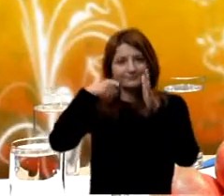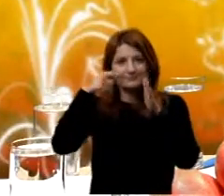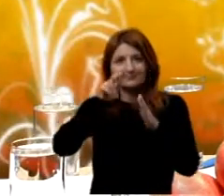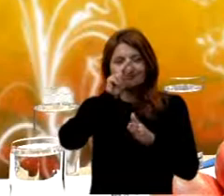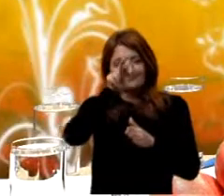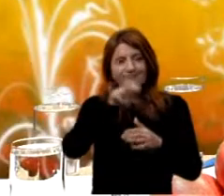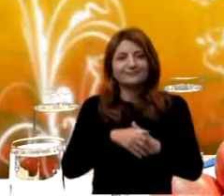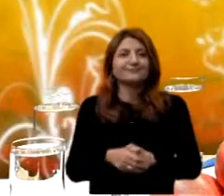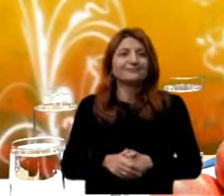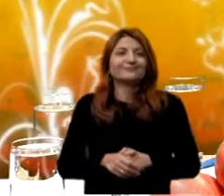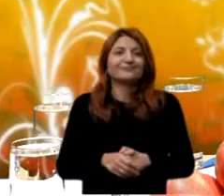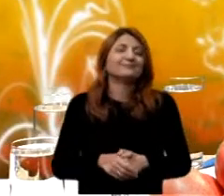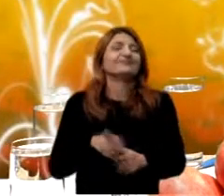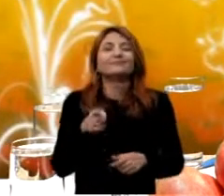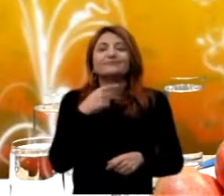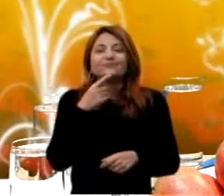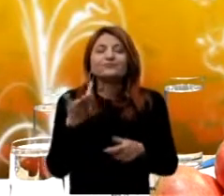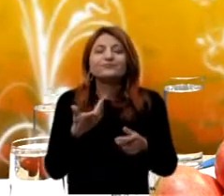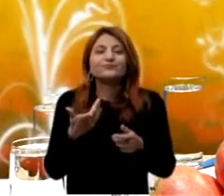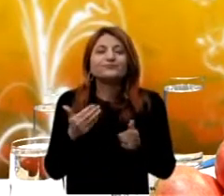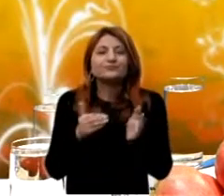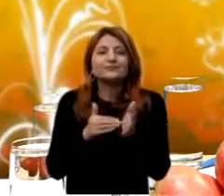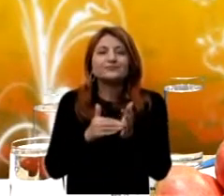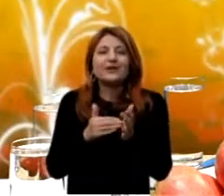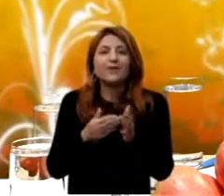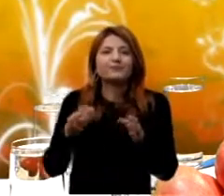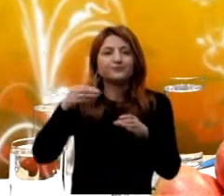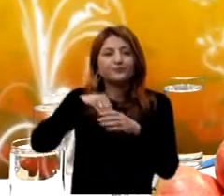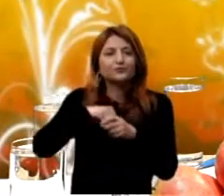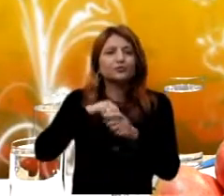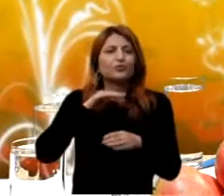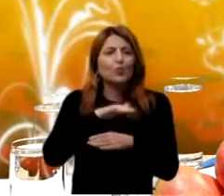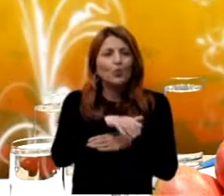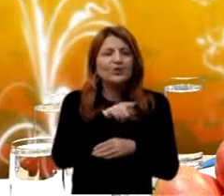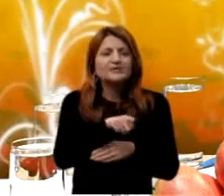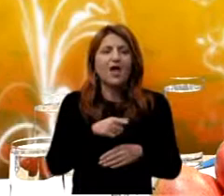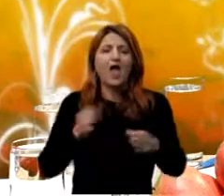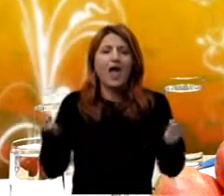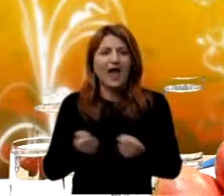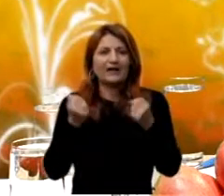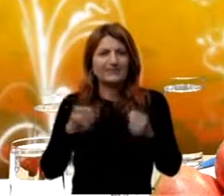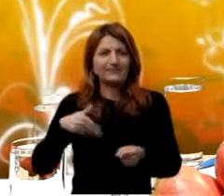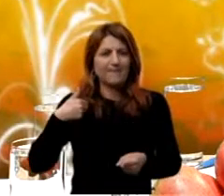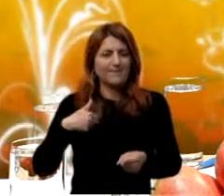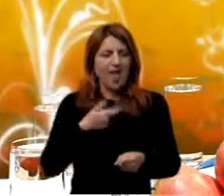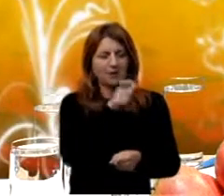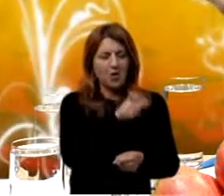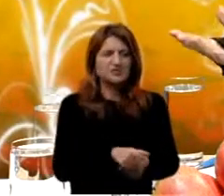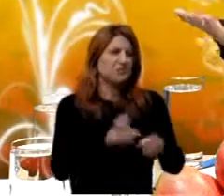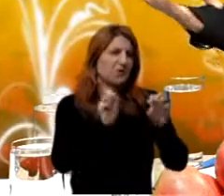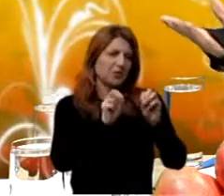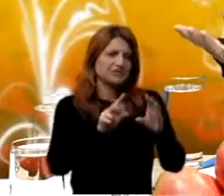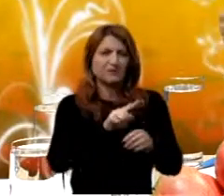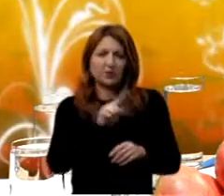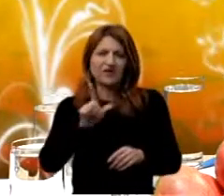kamera, pozornost na koji način djeluje inaktivnost kod mlađe osobe, tu negdje između 18.